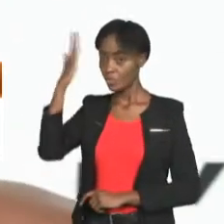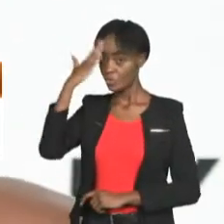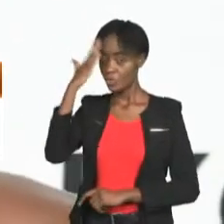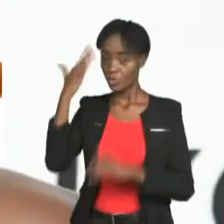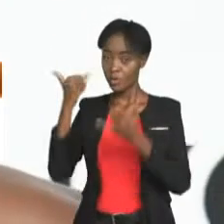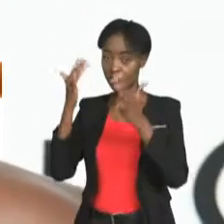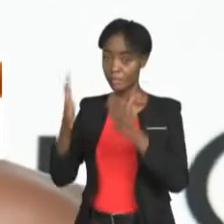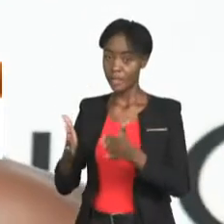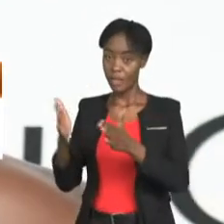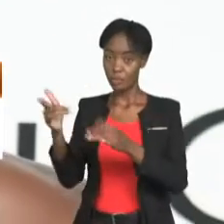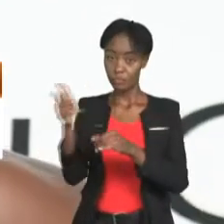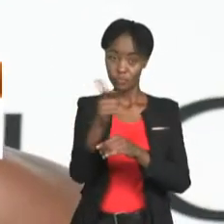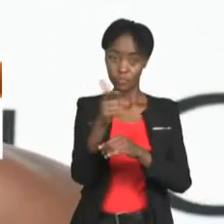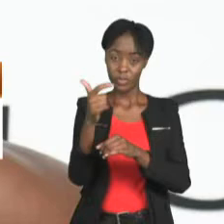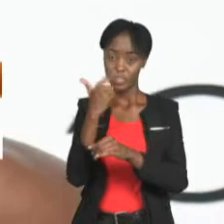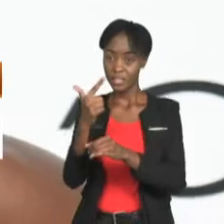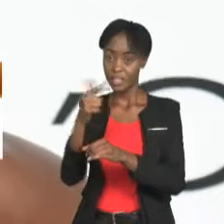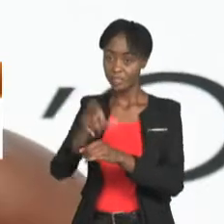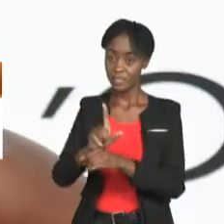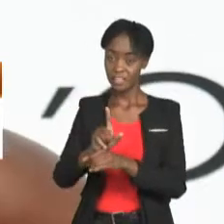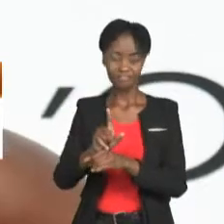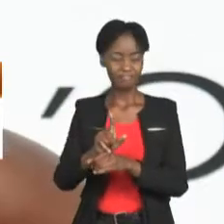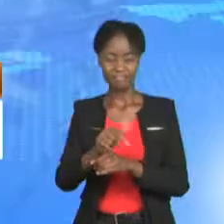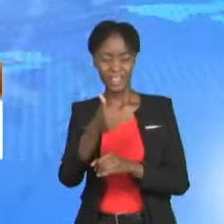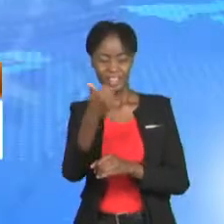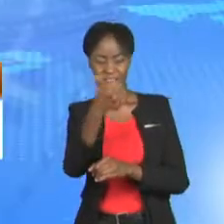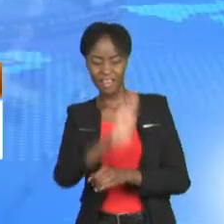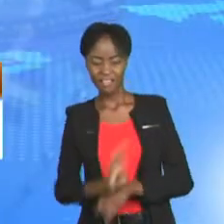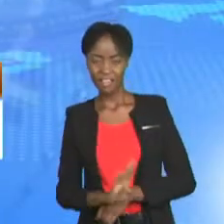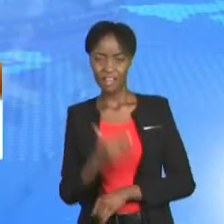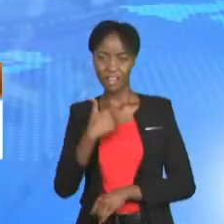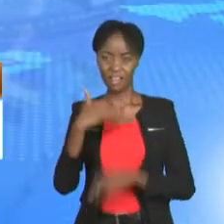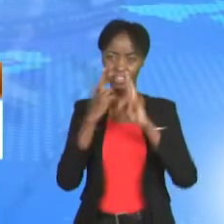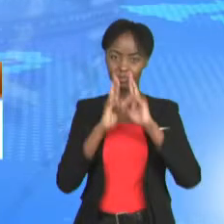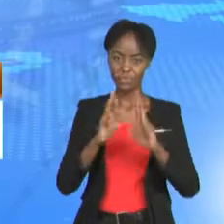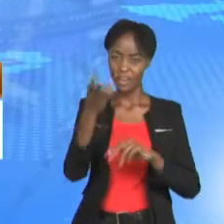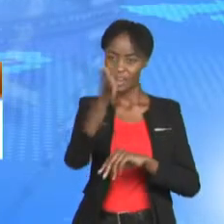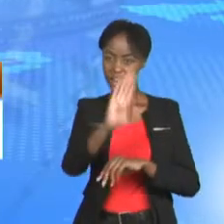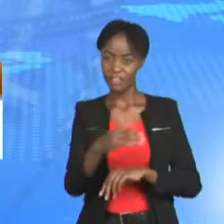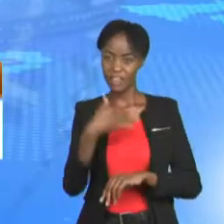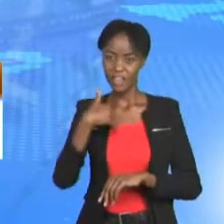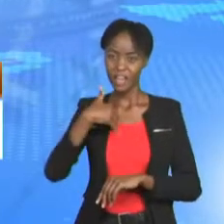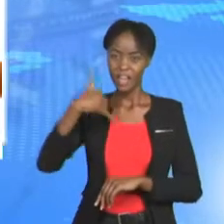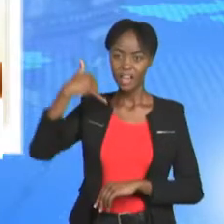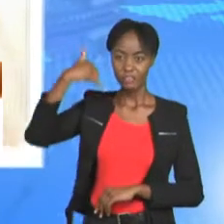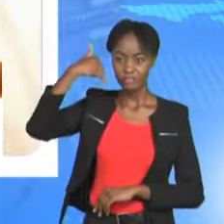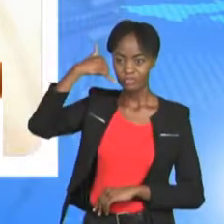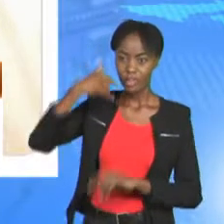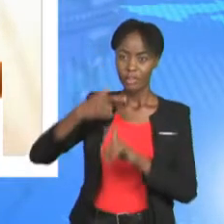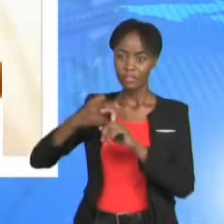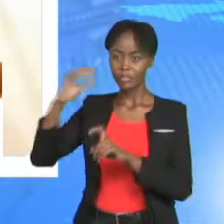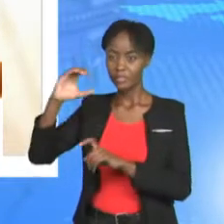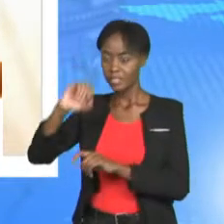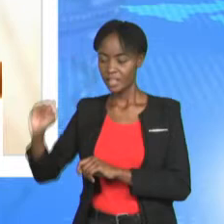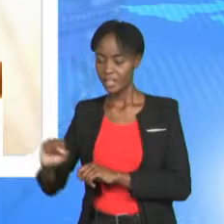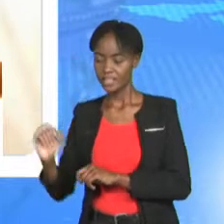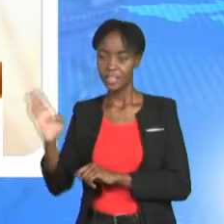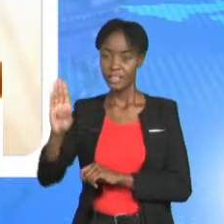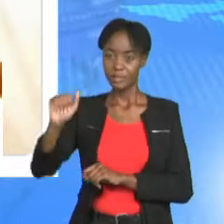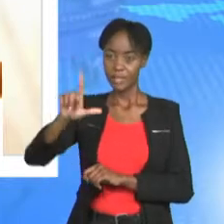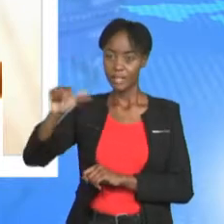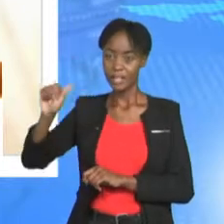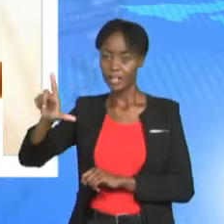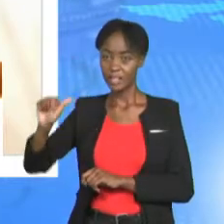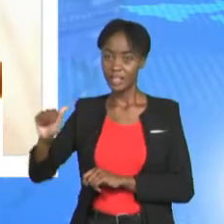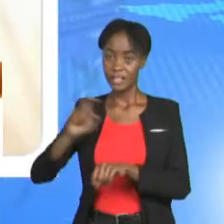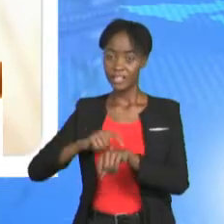amesema kwamba amekuwepo na hakuwaipokea simu wala ripoti yoyote kutoka kwa waziri wa utalii Najib Balala Kwenye picha yake